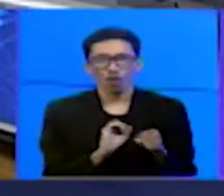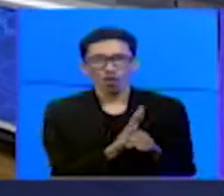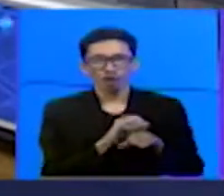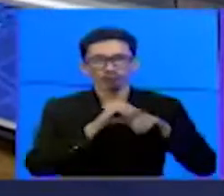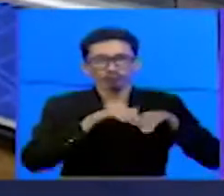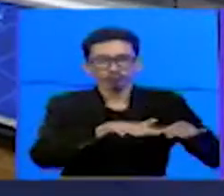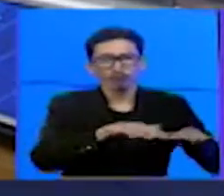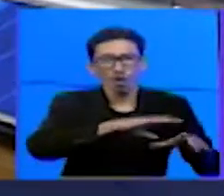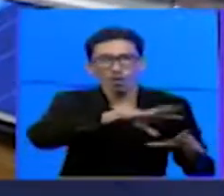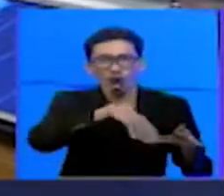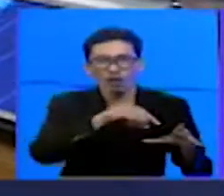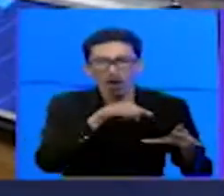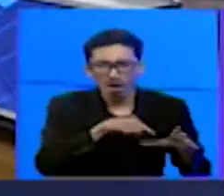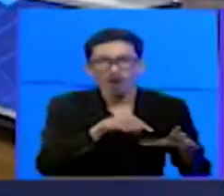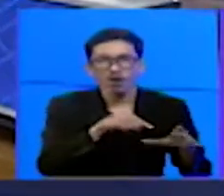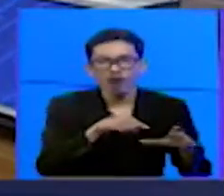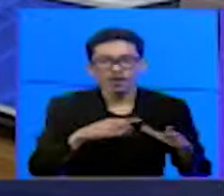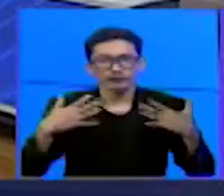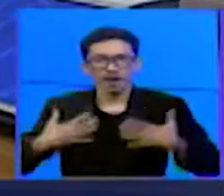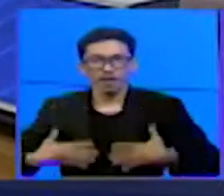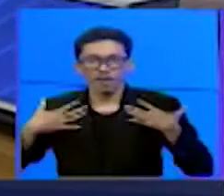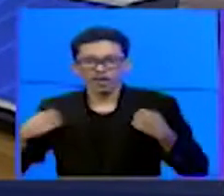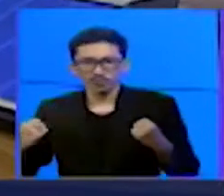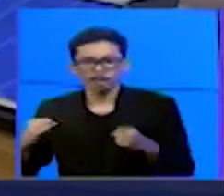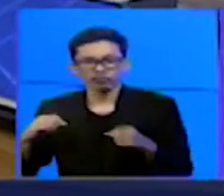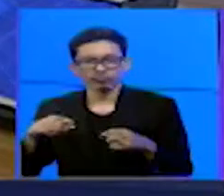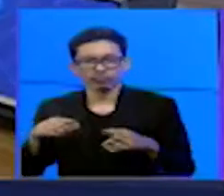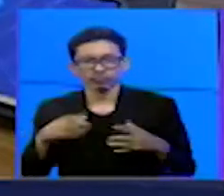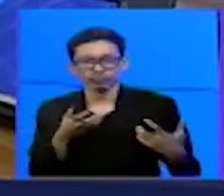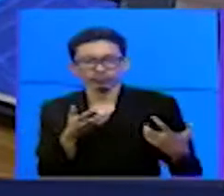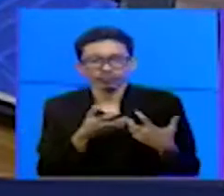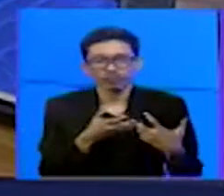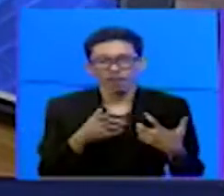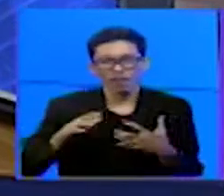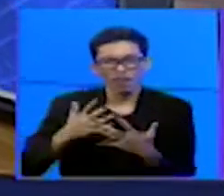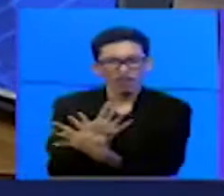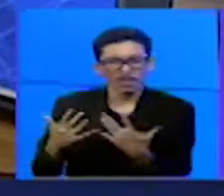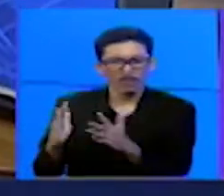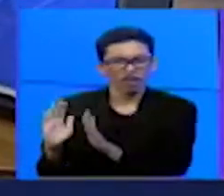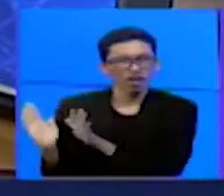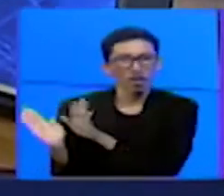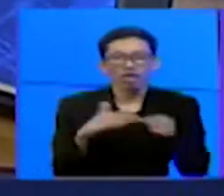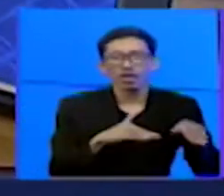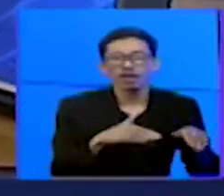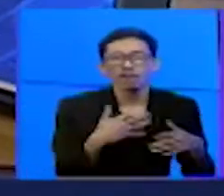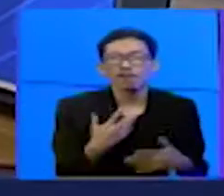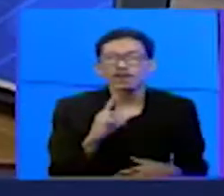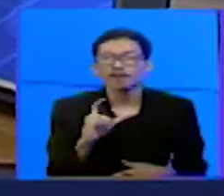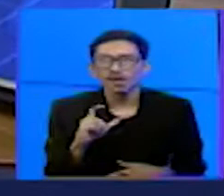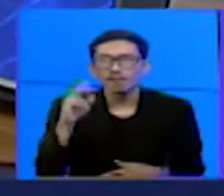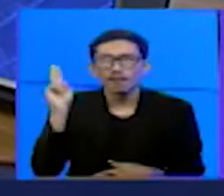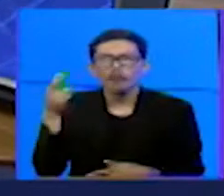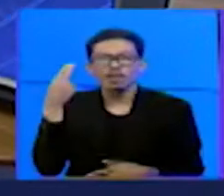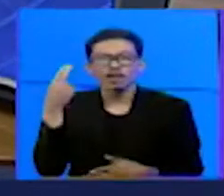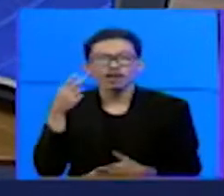membuat baik tenaga medis maupun keluarga yang positif COVID-19 ini kemudian dijauhi oleh masyarakat. Bagaimana cara pemerintah bisa ambil